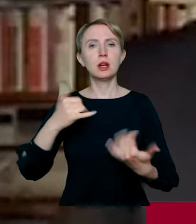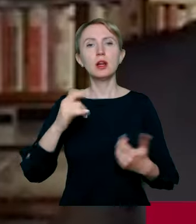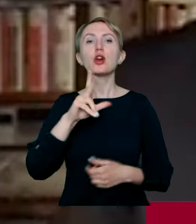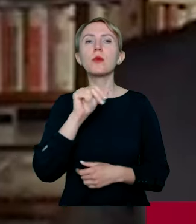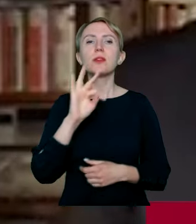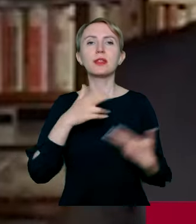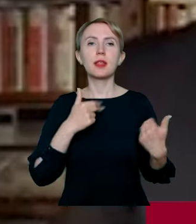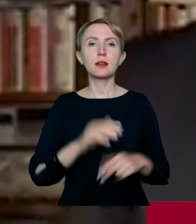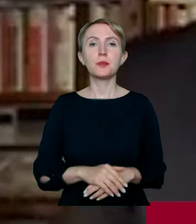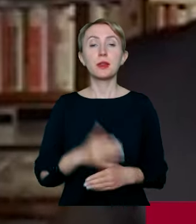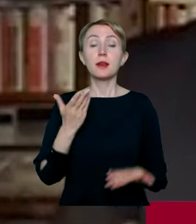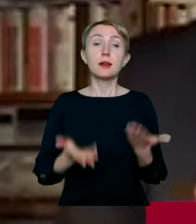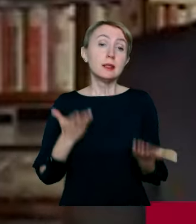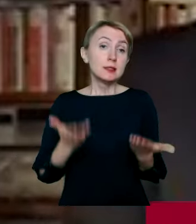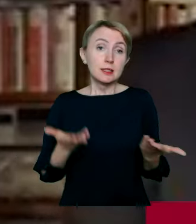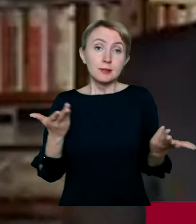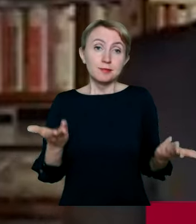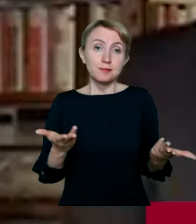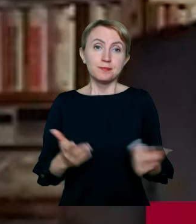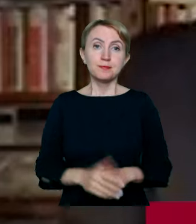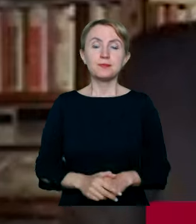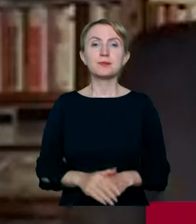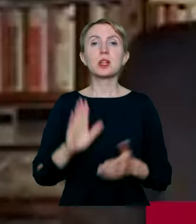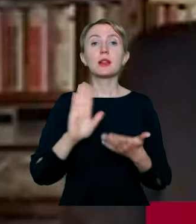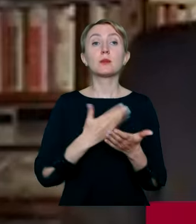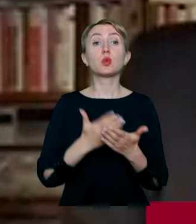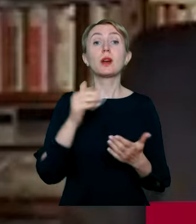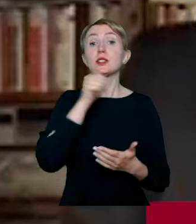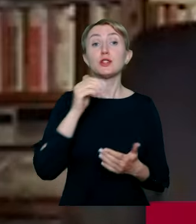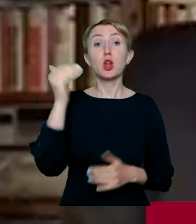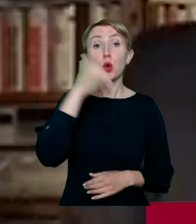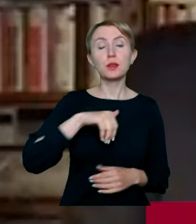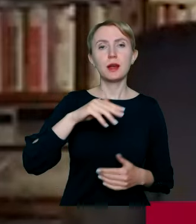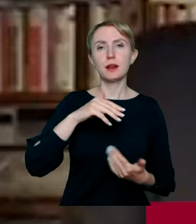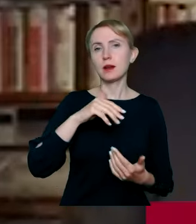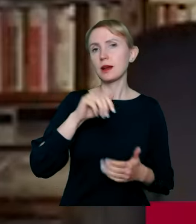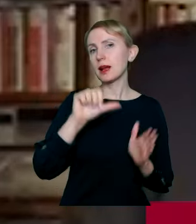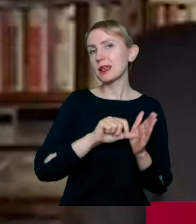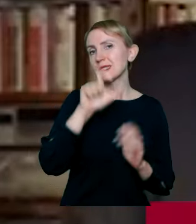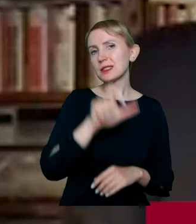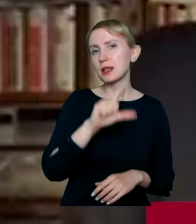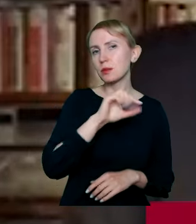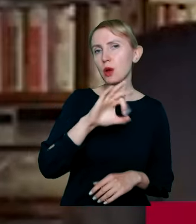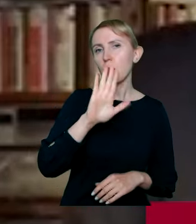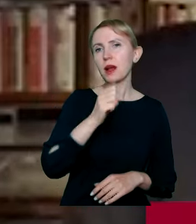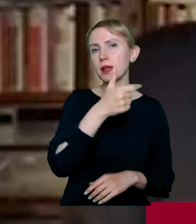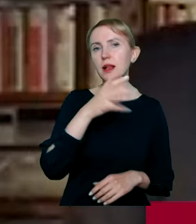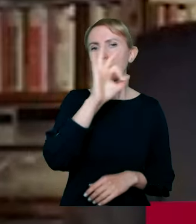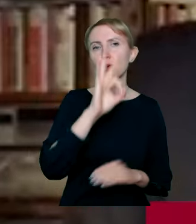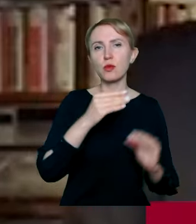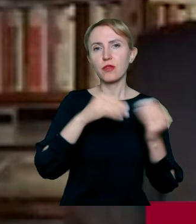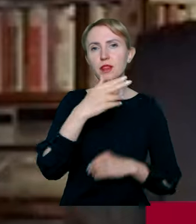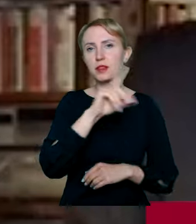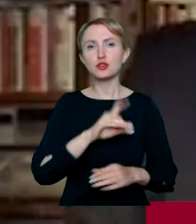na dwoje babka wróżyła. Na przykład w Zielonej Górze kandydat Platformy w Zielonej Górze miał kilka procent przewagi nad